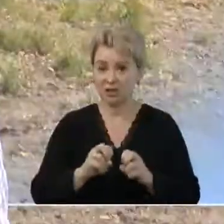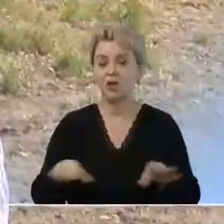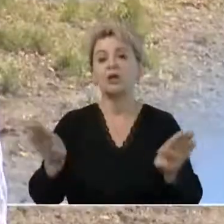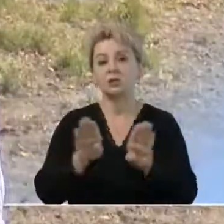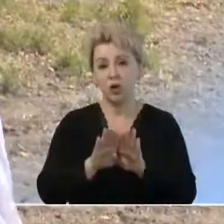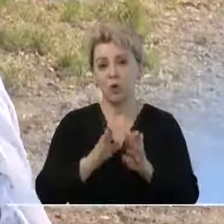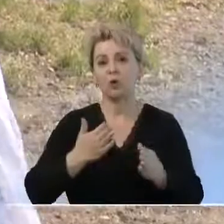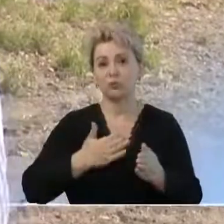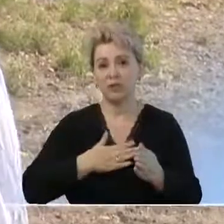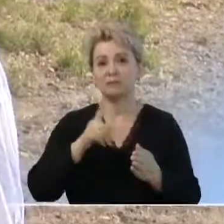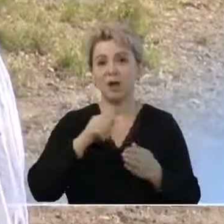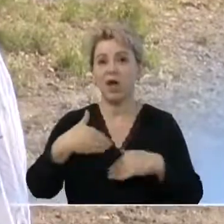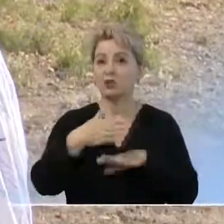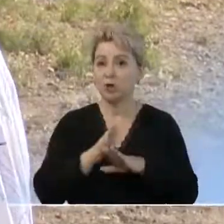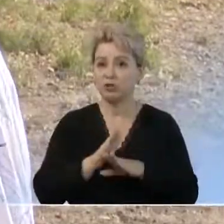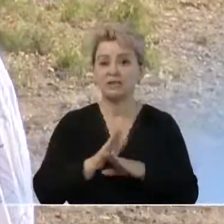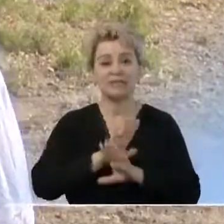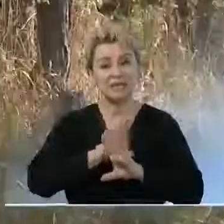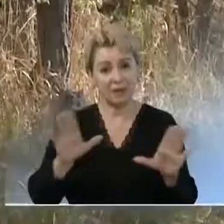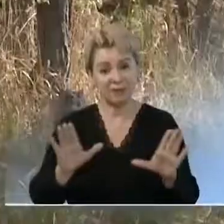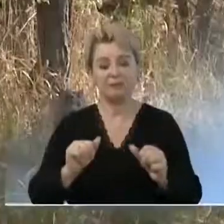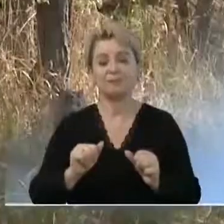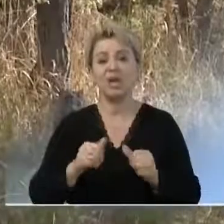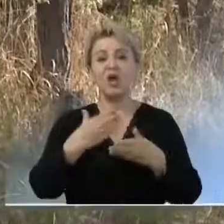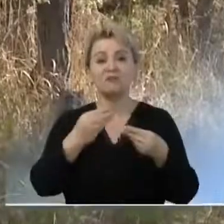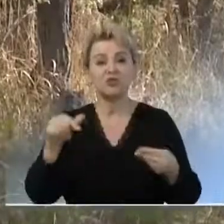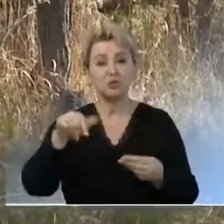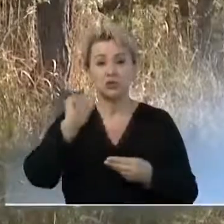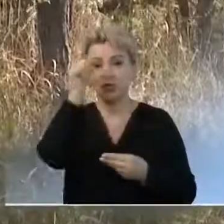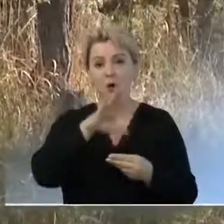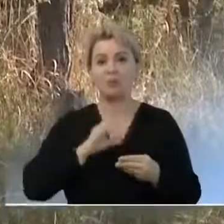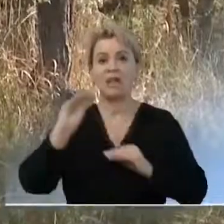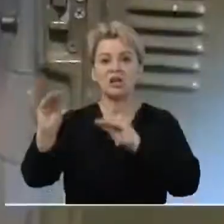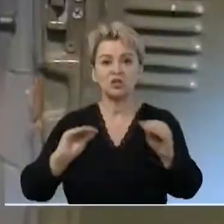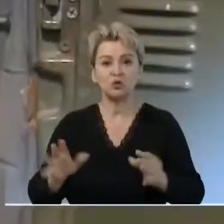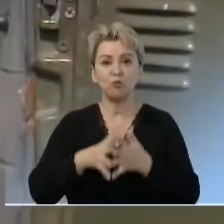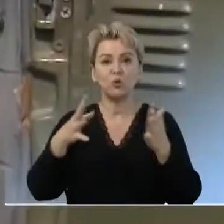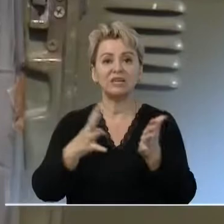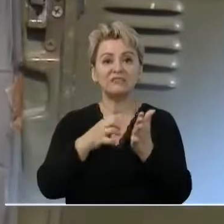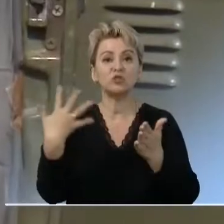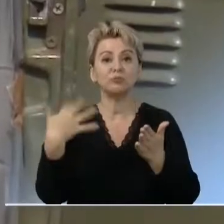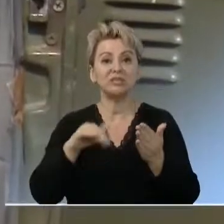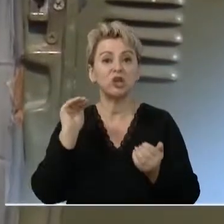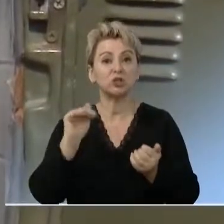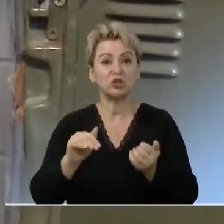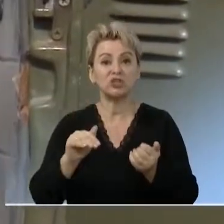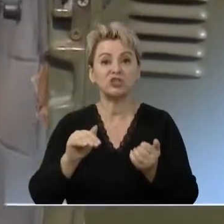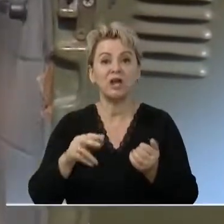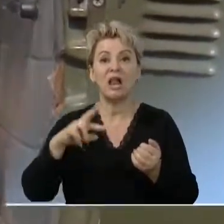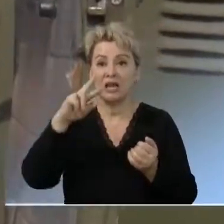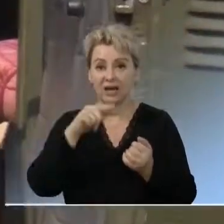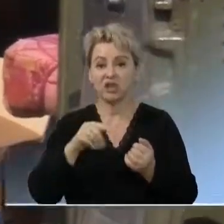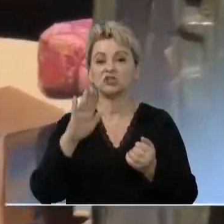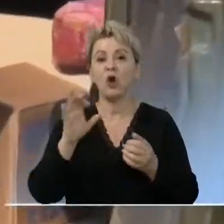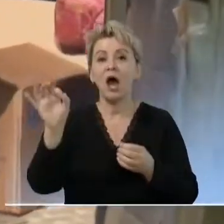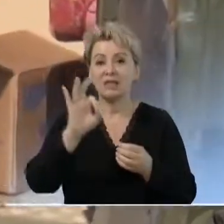Такого у нас пока на участке не происходило. Весной этого года было разложено больше 950 тысяч доз вакцины. В